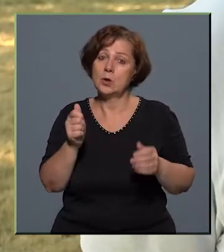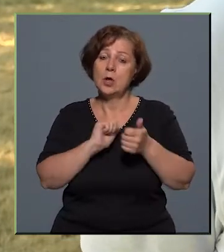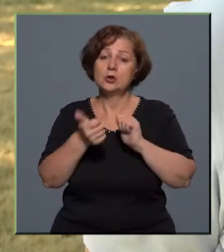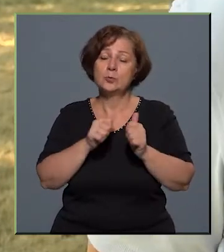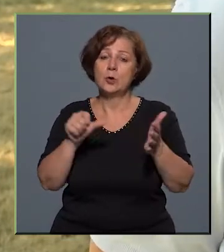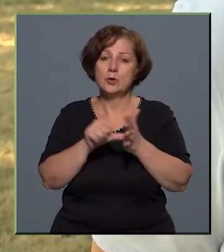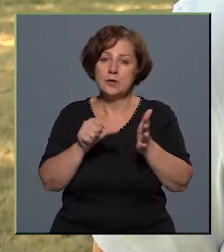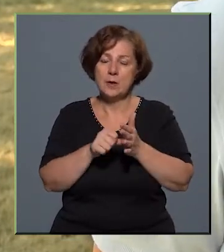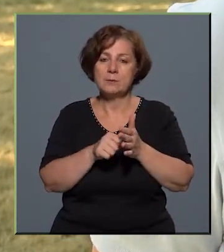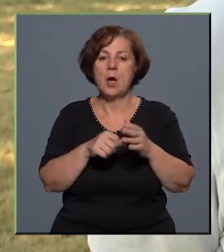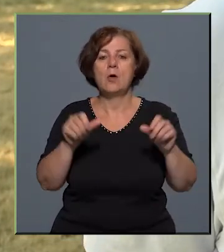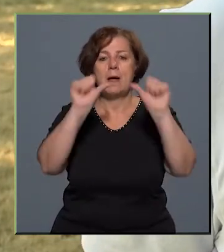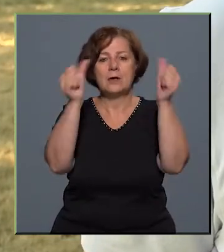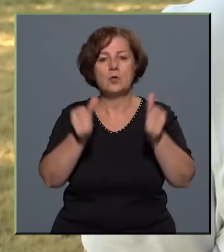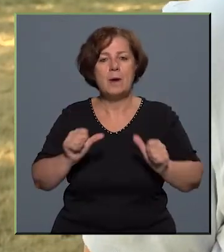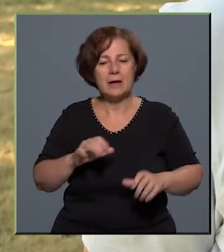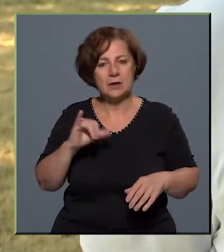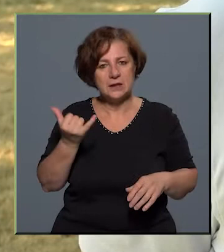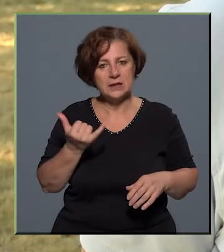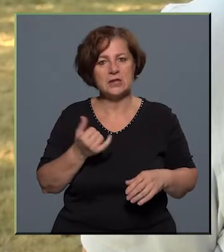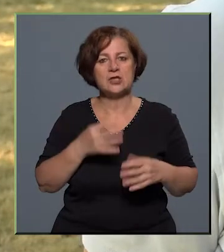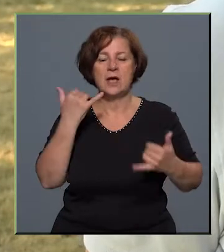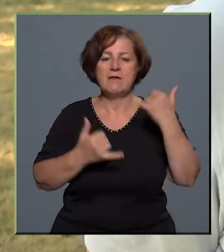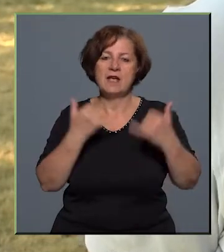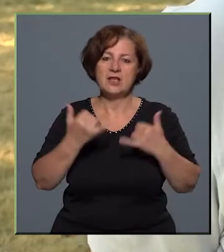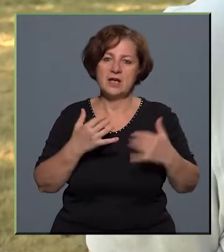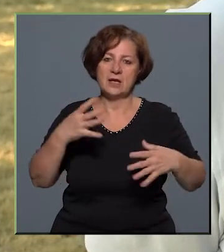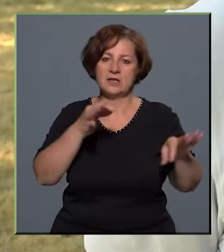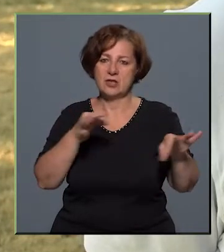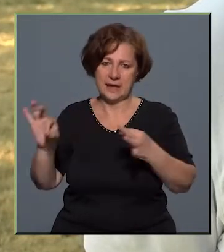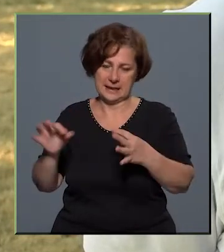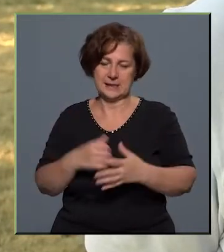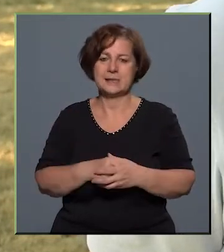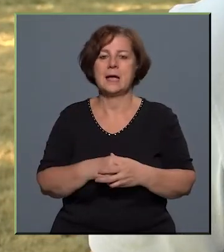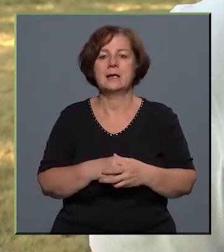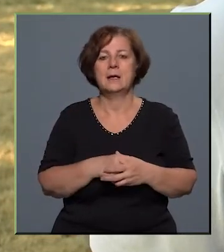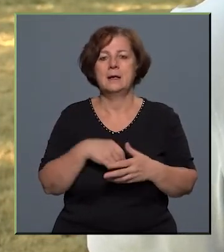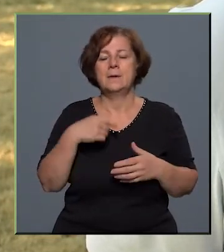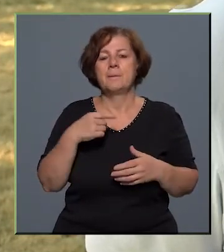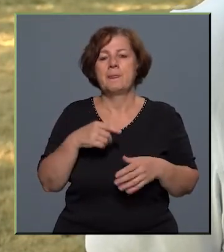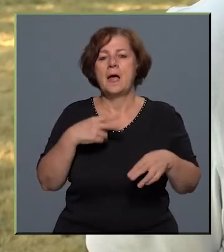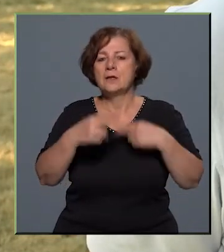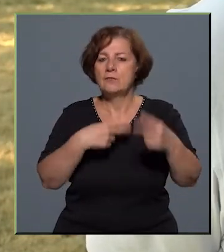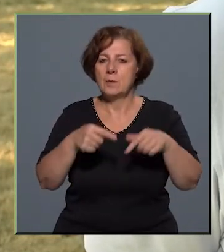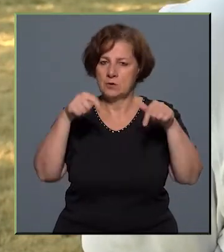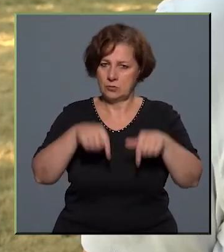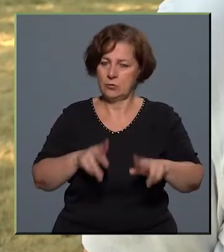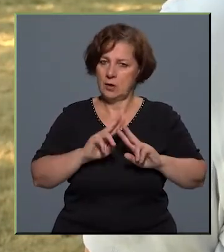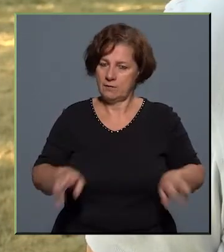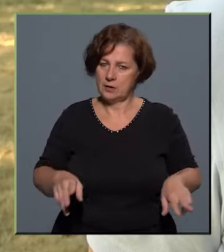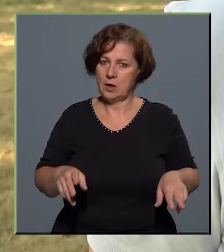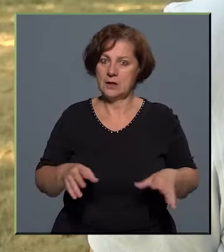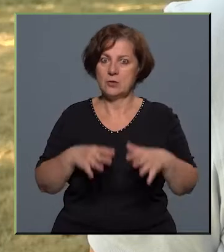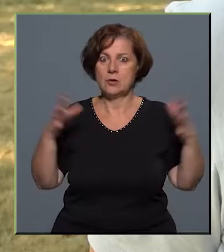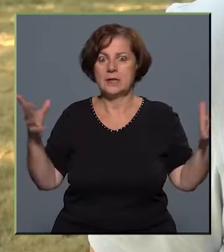egyébként Szokka kupákat is különböző versenyeket már rendeztek, tehát folyamatosan jelen vannak, és akkor jött ez a